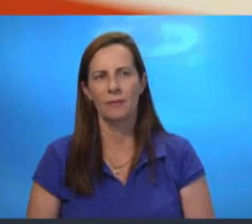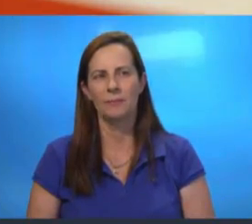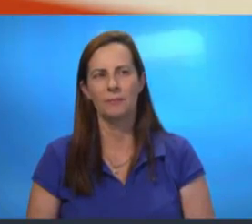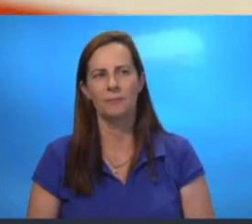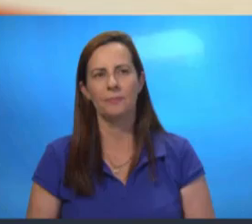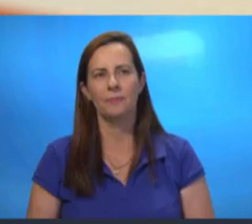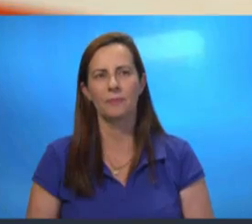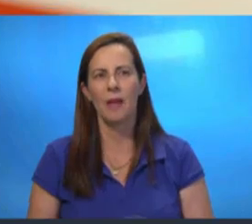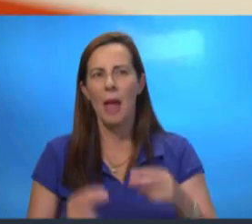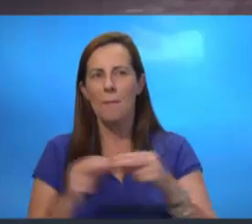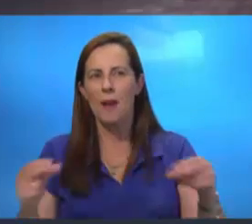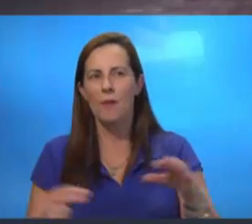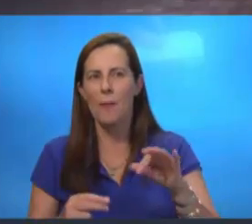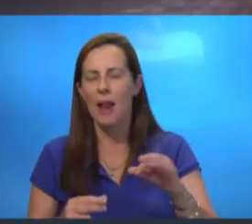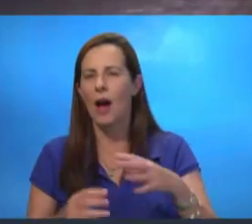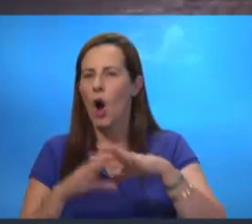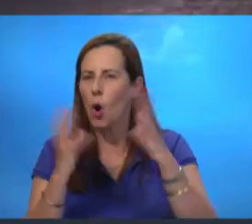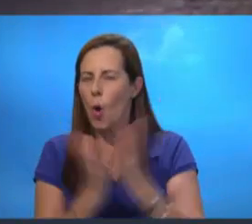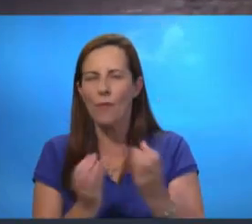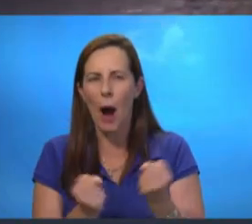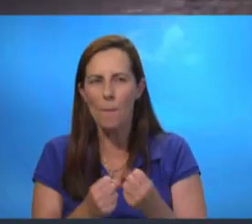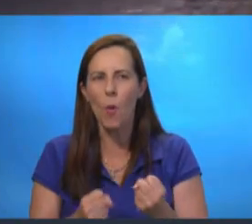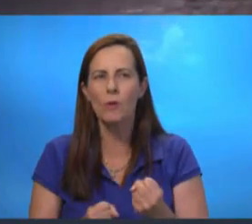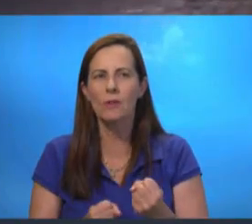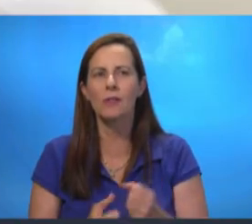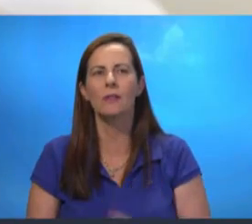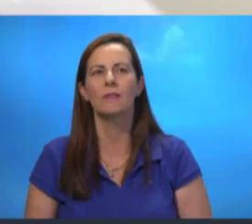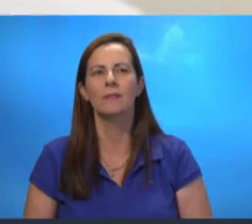Огурцы соленые, квашеная капуста. Огурцы, квашеная капуста.